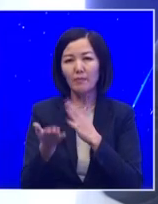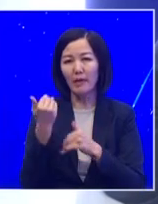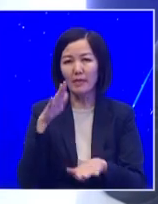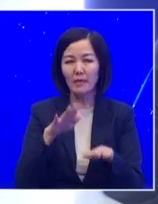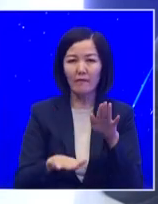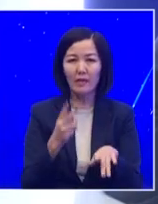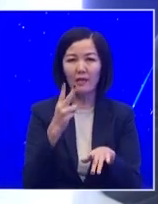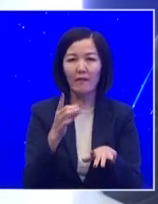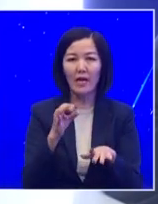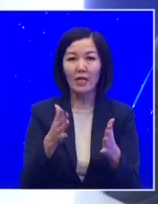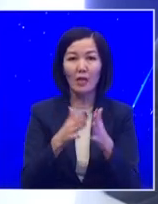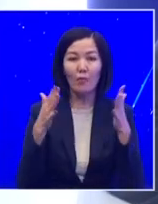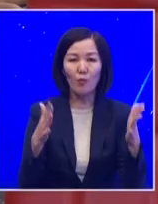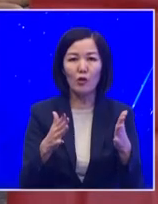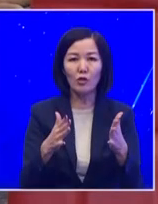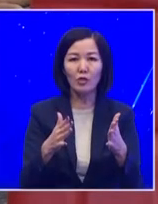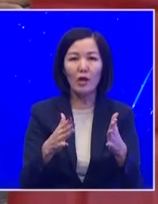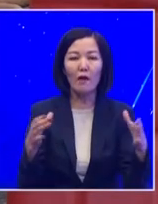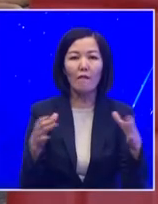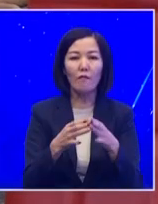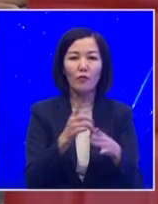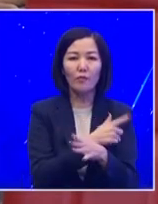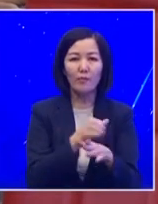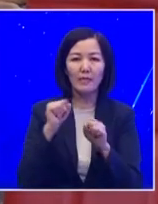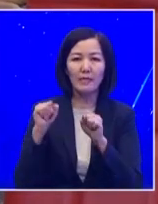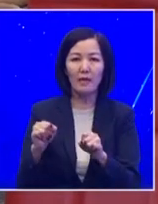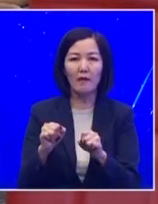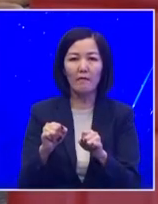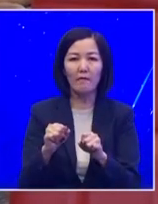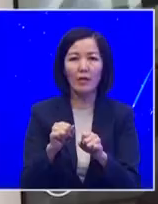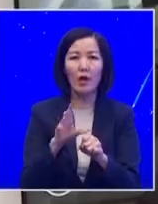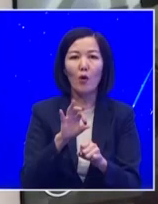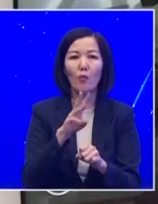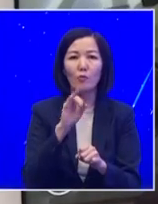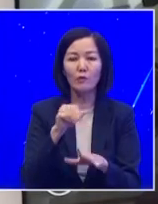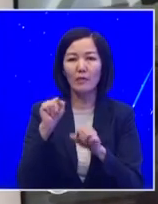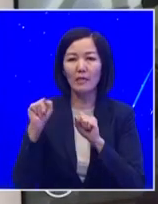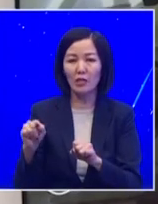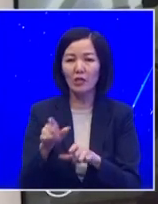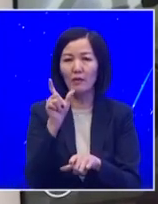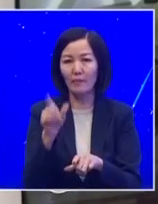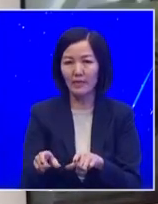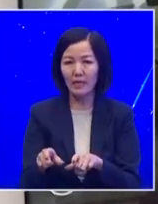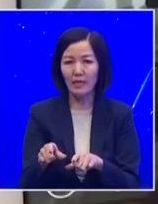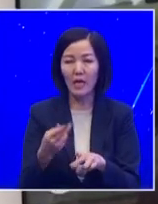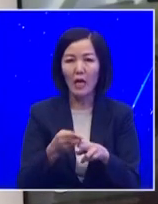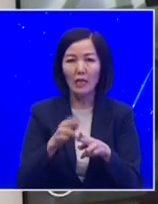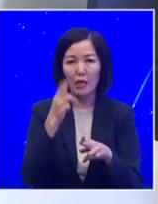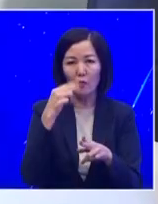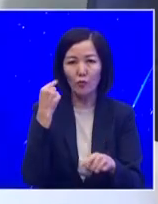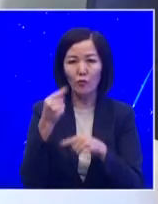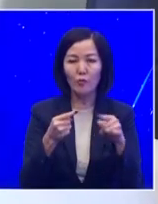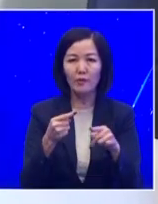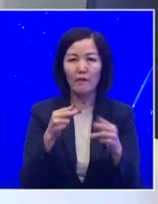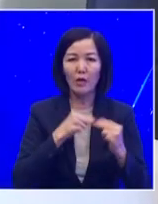в 2 раза. Сам фонд медстрахования позиционирует себя омбудсменом и защитником пациента. Для удобства населения